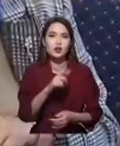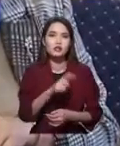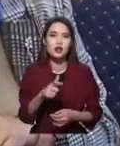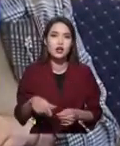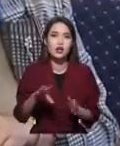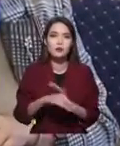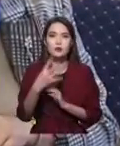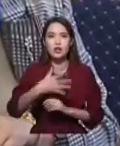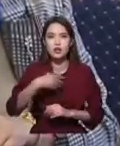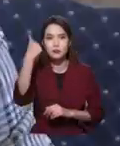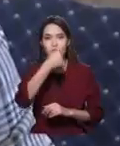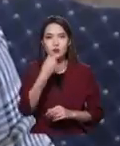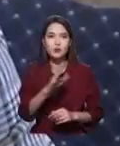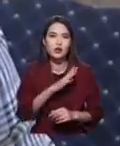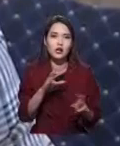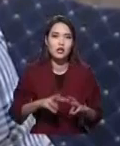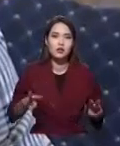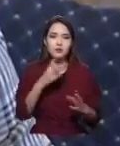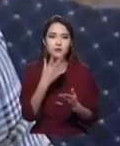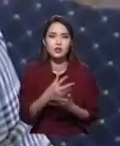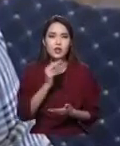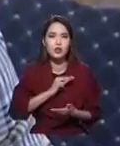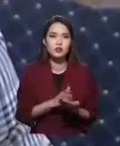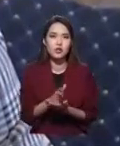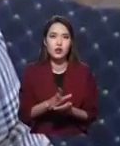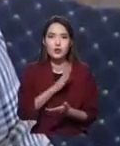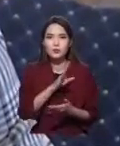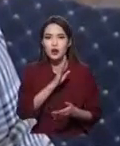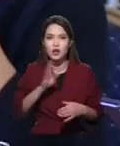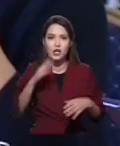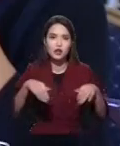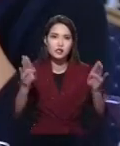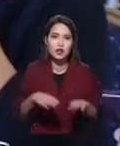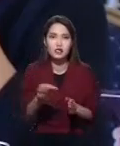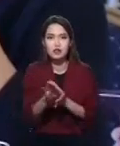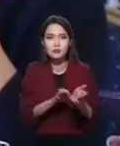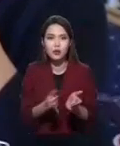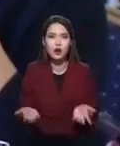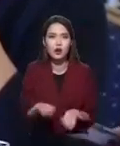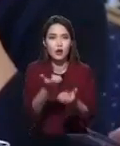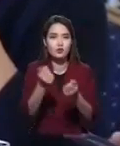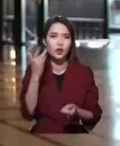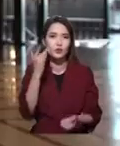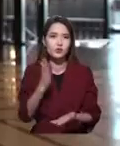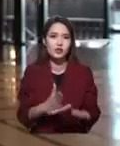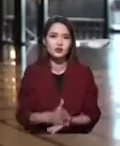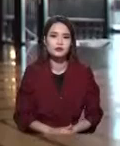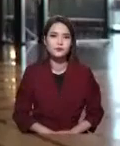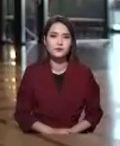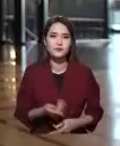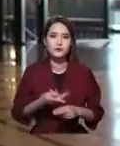44 жылдан бері медицина саласында еңбек етіп келеді. Әйелдер қанаты құрылады дегенде бірден қолдау білдіргенін айтады. Біздің